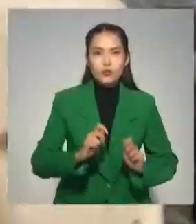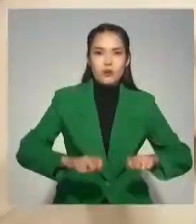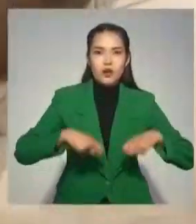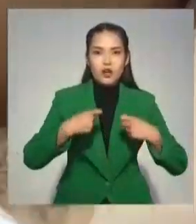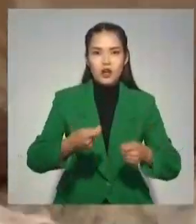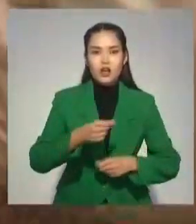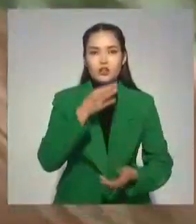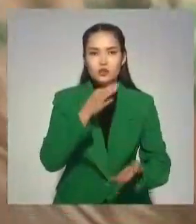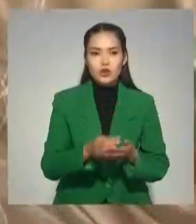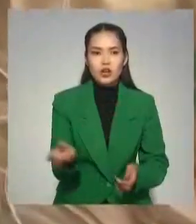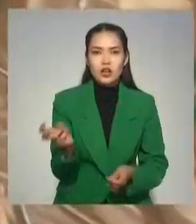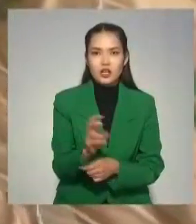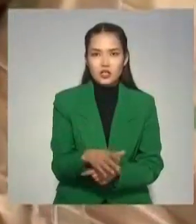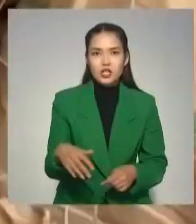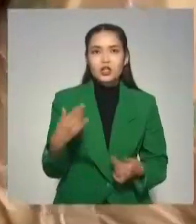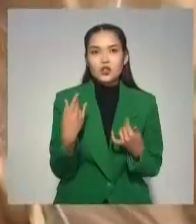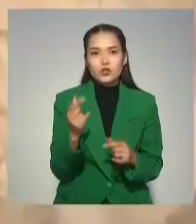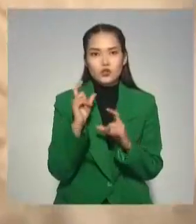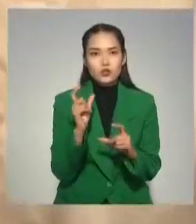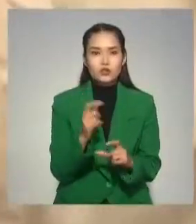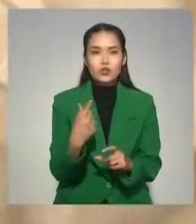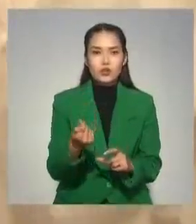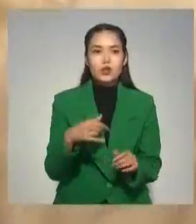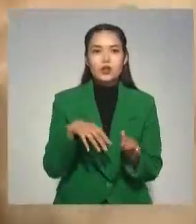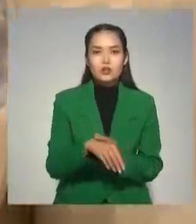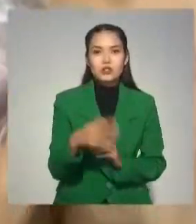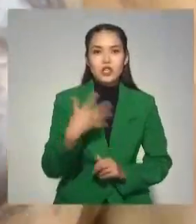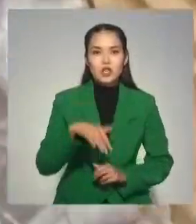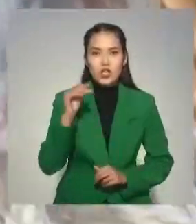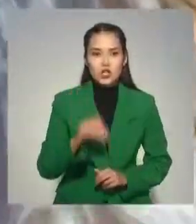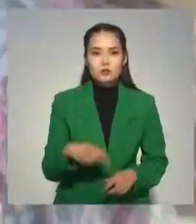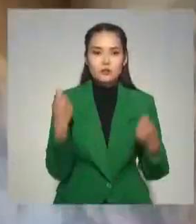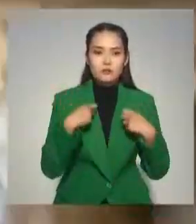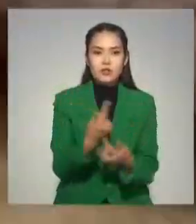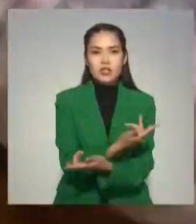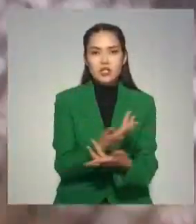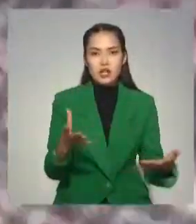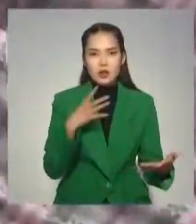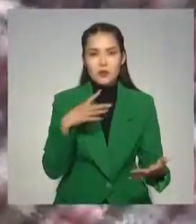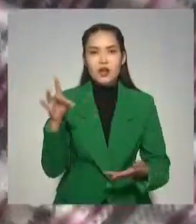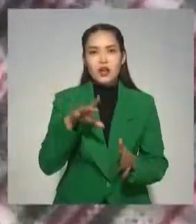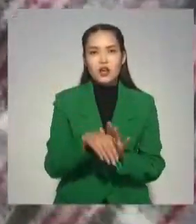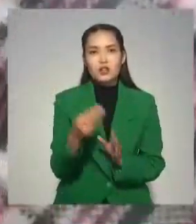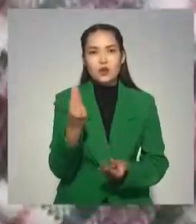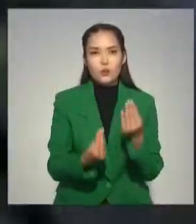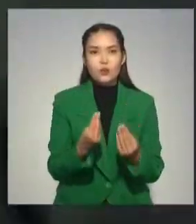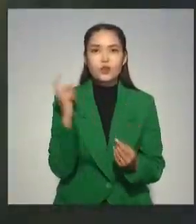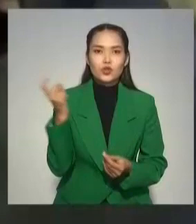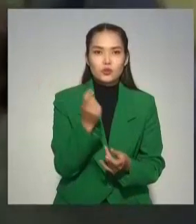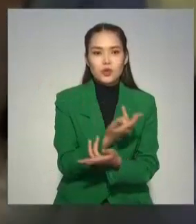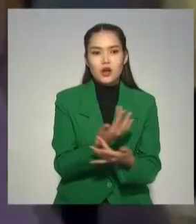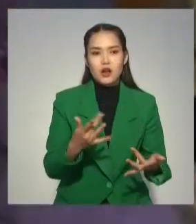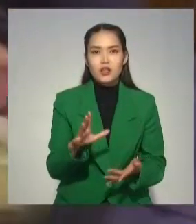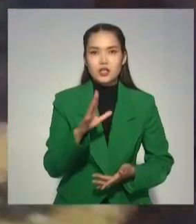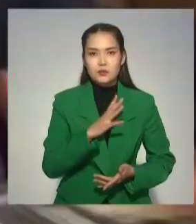жолы кесілген. Жүк көлікке тиелген сөмкелердің ішінде 50000 дана киім болған. Арасында ойыншықтар мен тұрмыстық заттар да